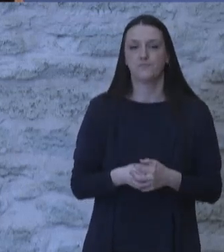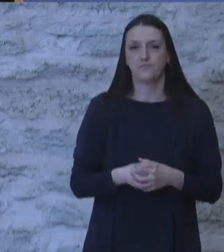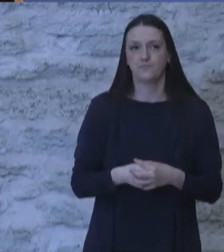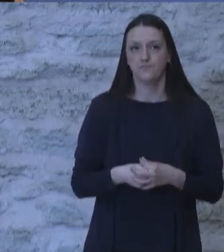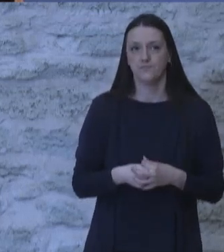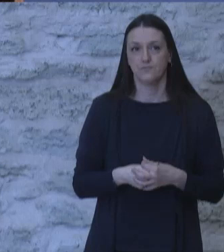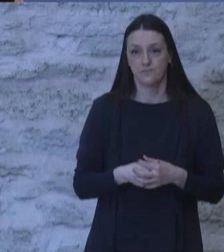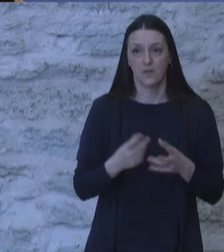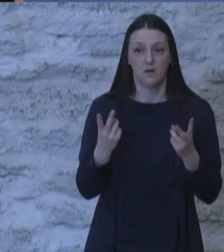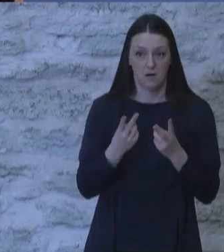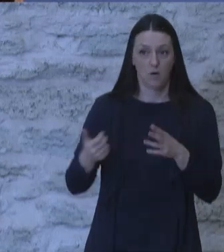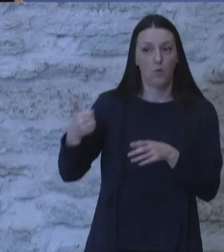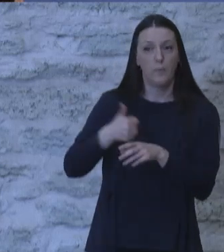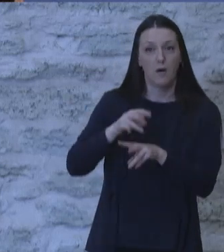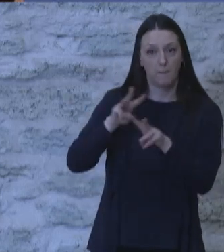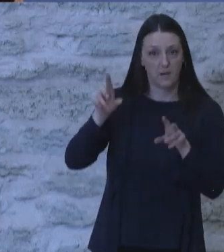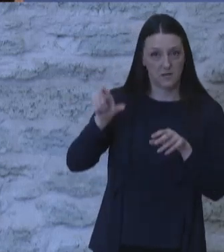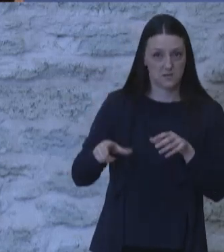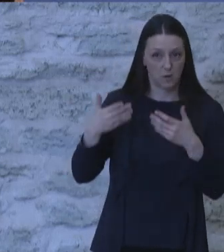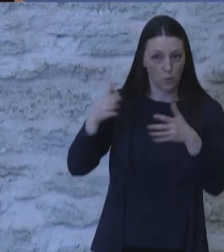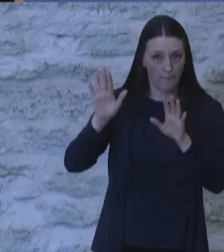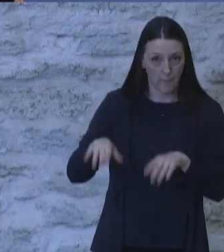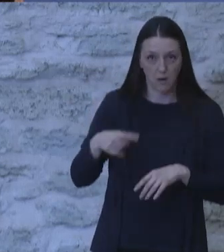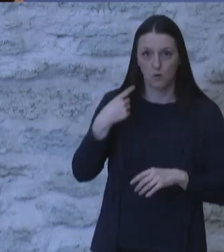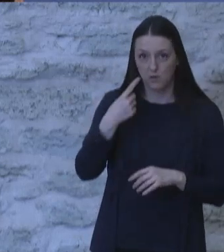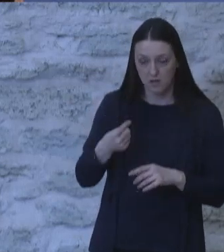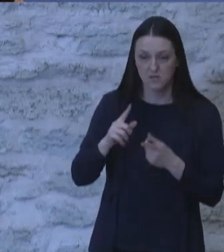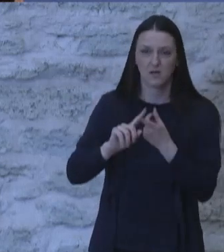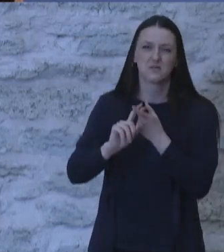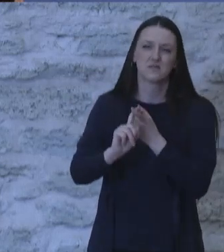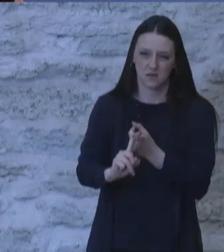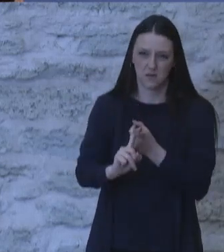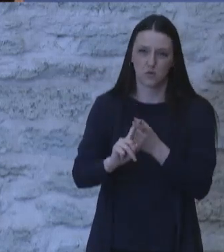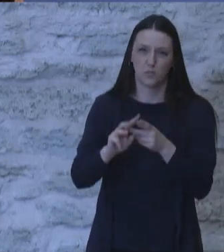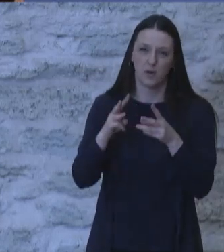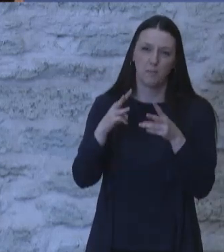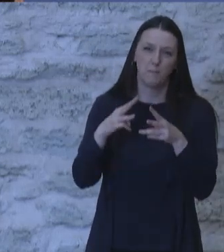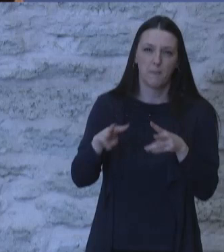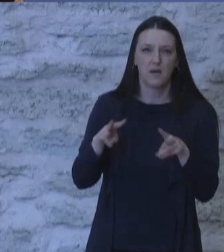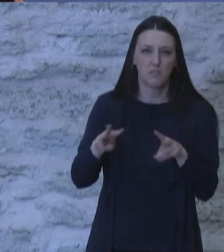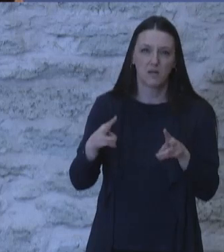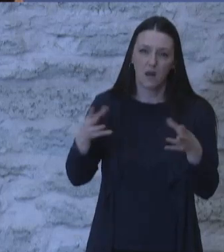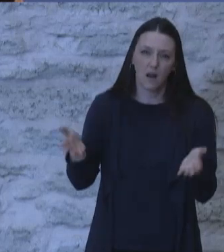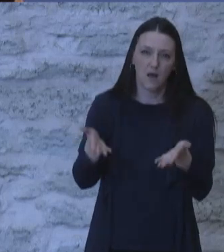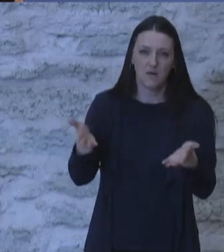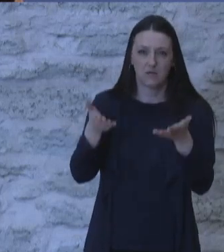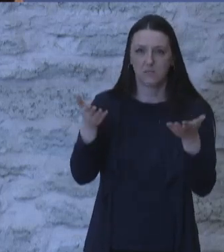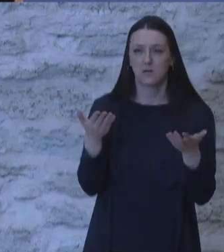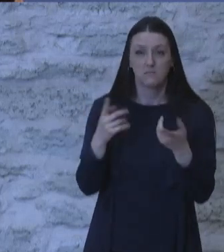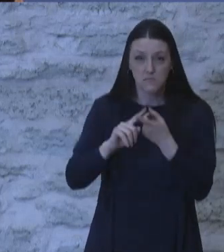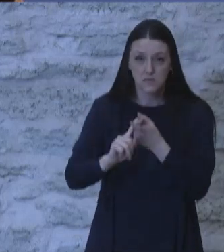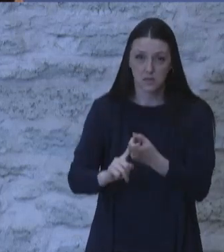nii nagu peaminister juba ütles, see sõltub meetmete leevendamine, sõltub väga mitmetest